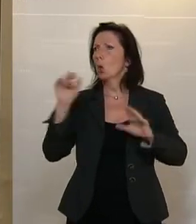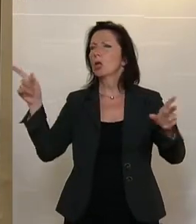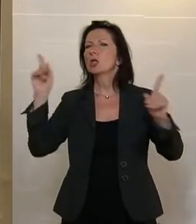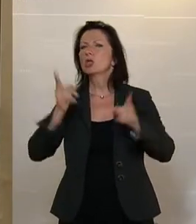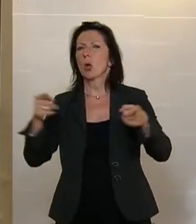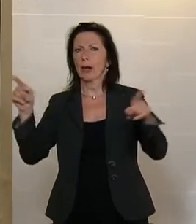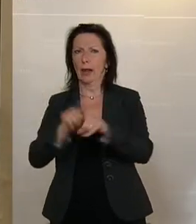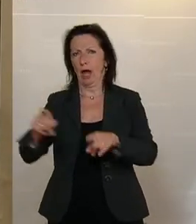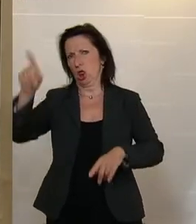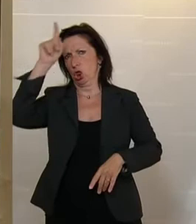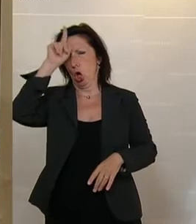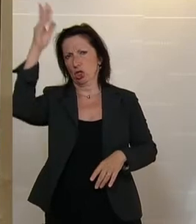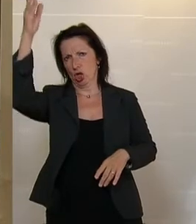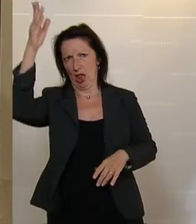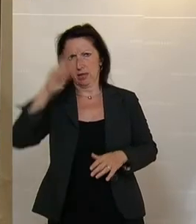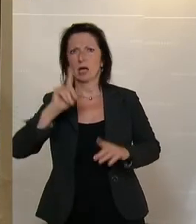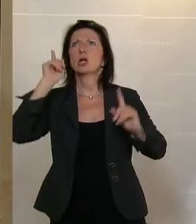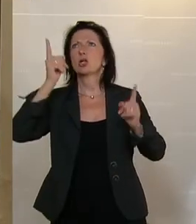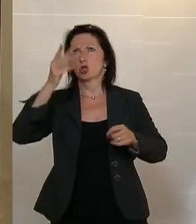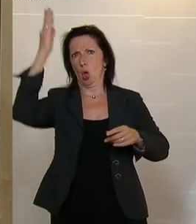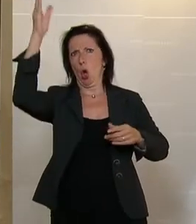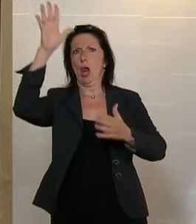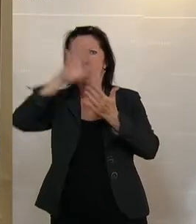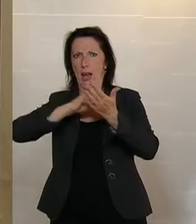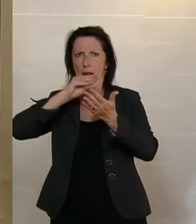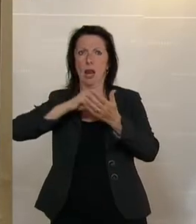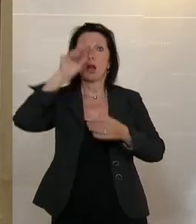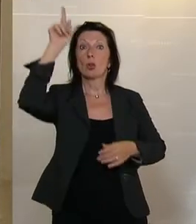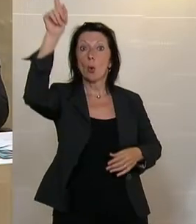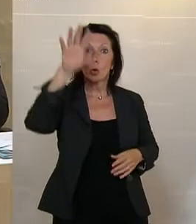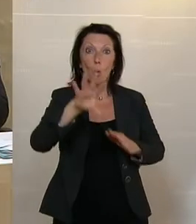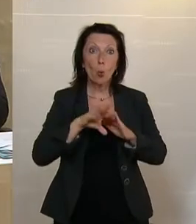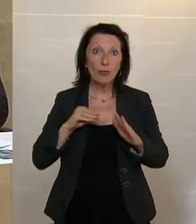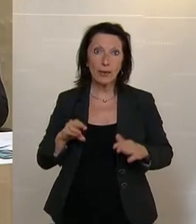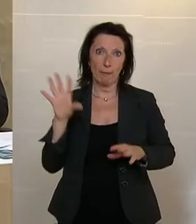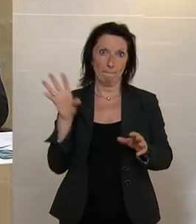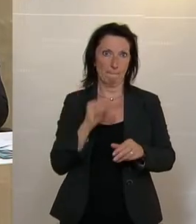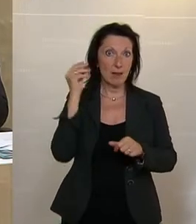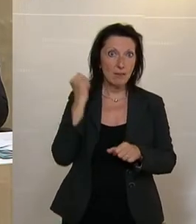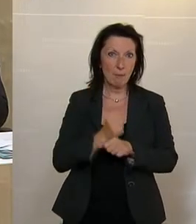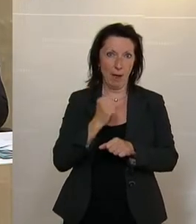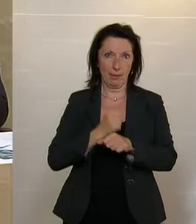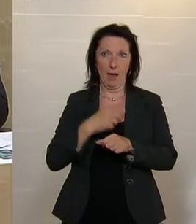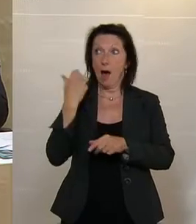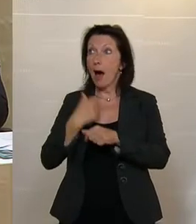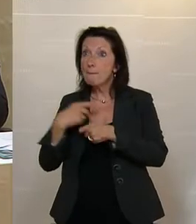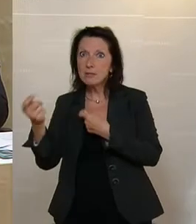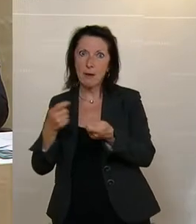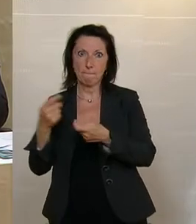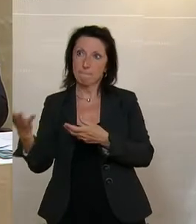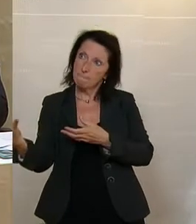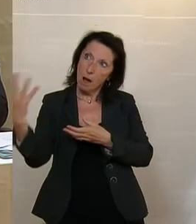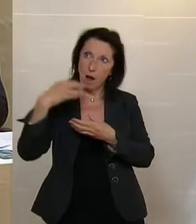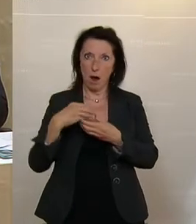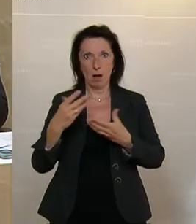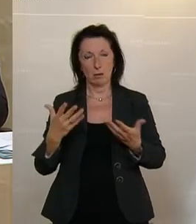Deutschen. Holt euch dort die Unternehmer und die Mitarbeiter vom Arbeitsmarkt.